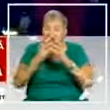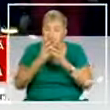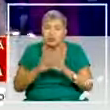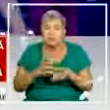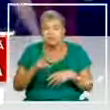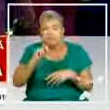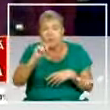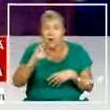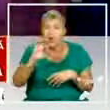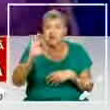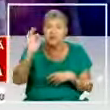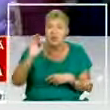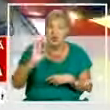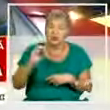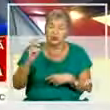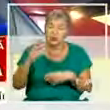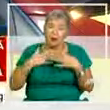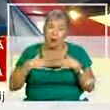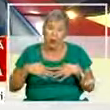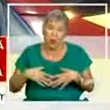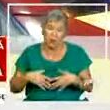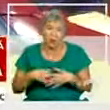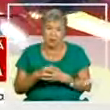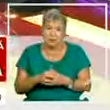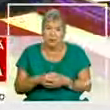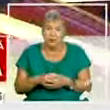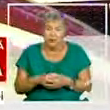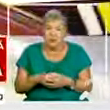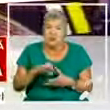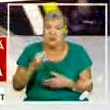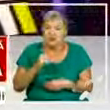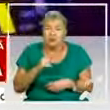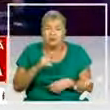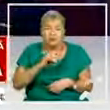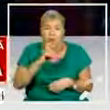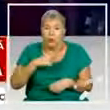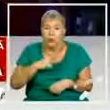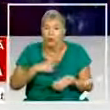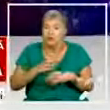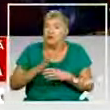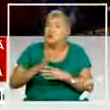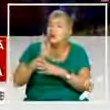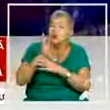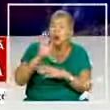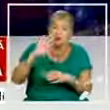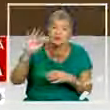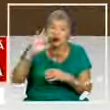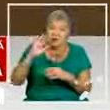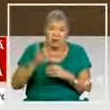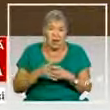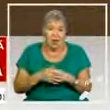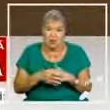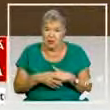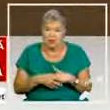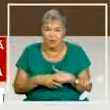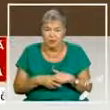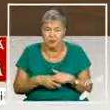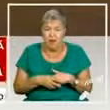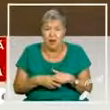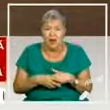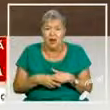de 90% din suprafața corpului și nu au putut fi transferați în străinătate.